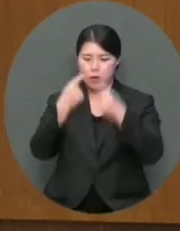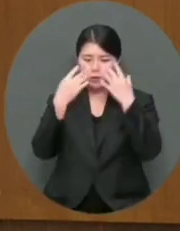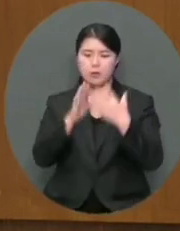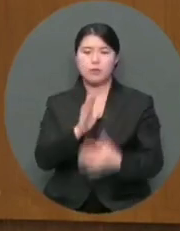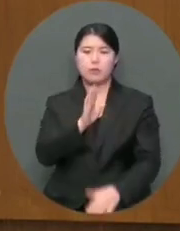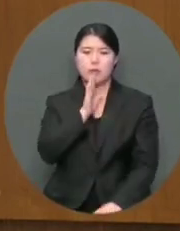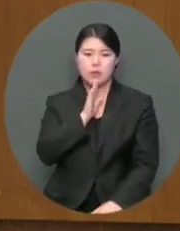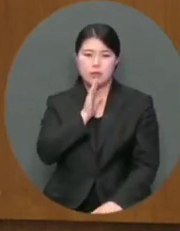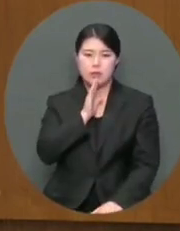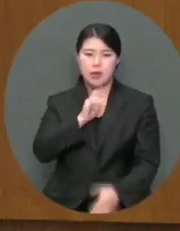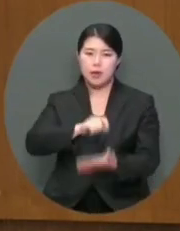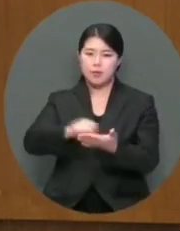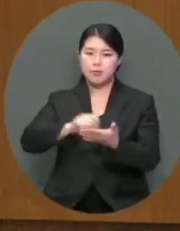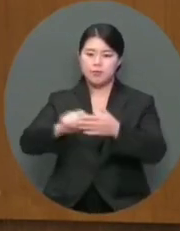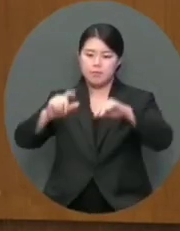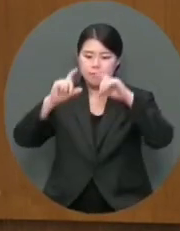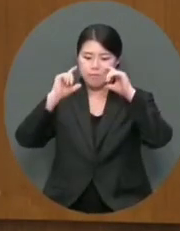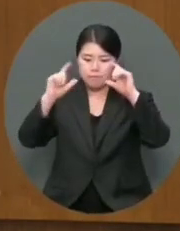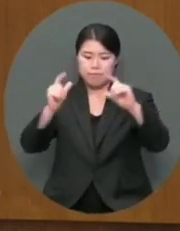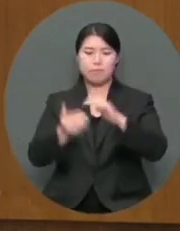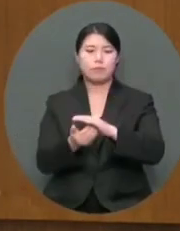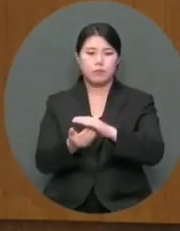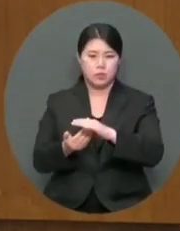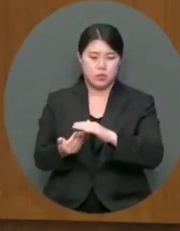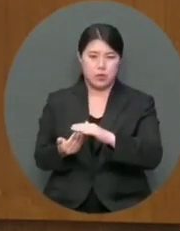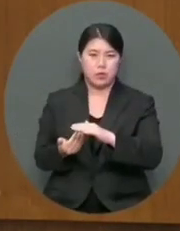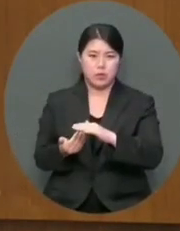판결 선고에 앞서서 사실은